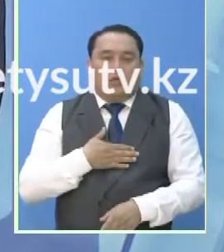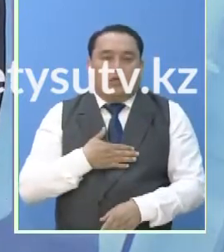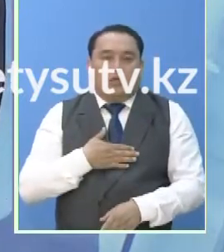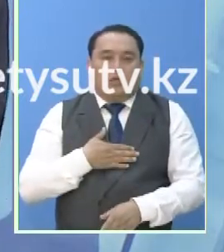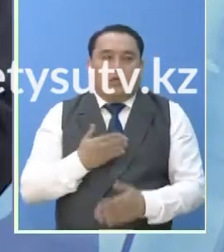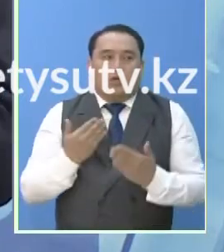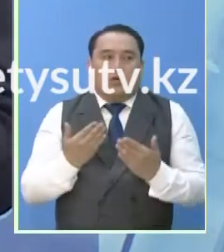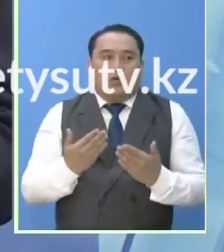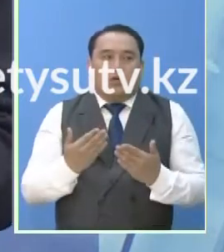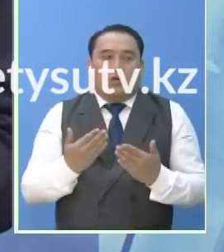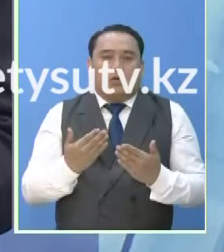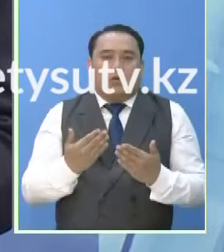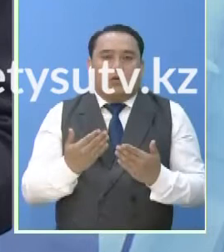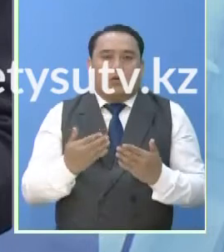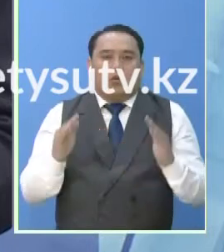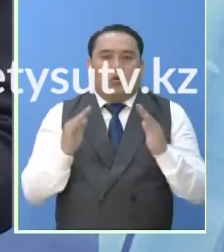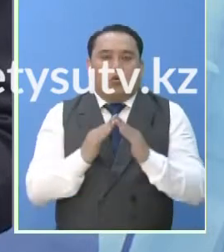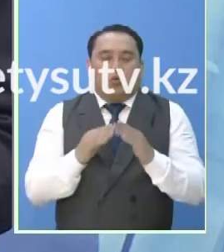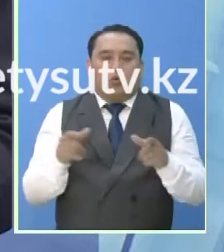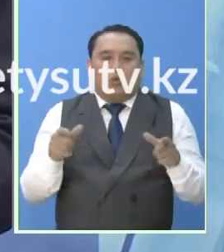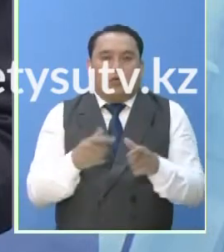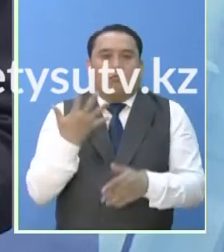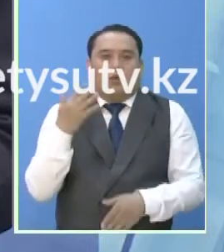Қазы уақытта домашний карантинде